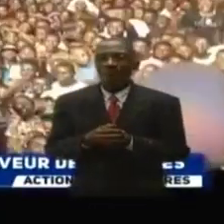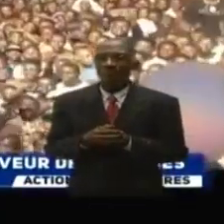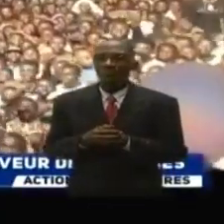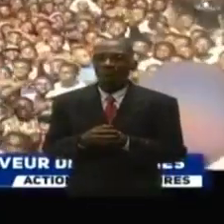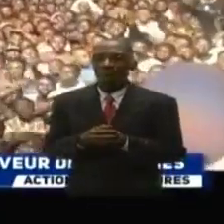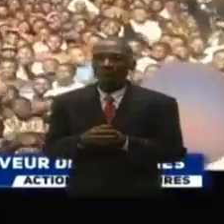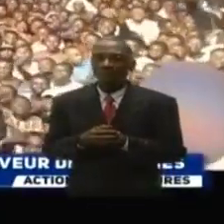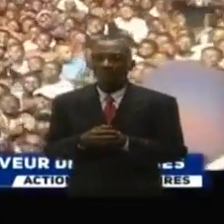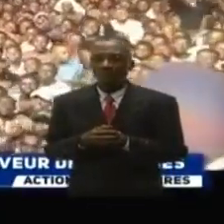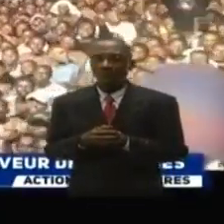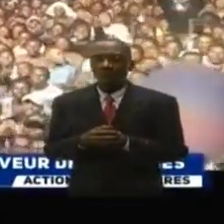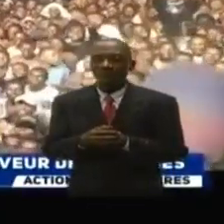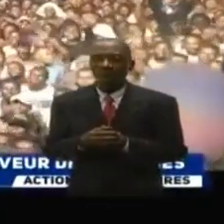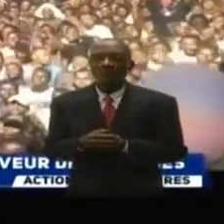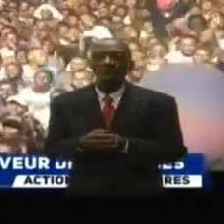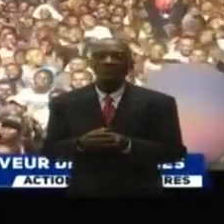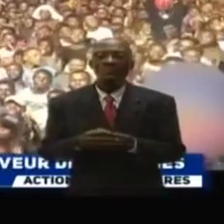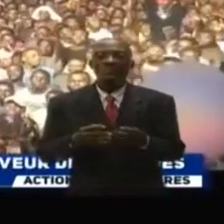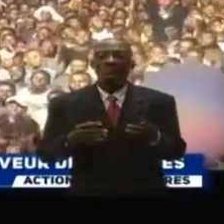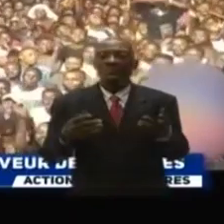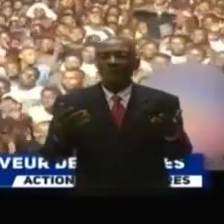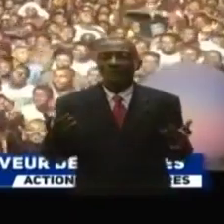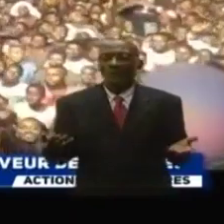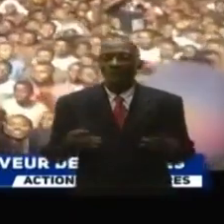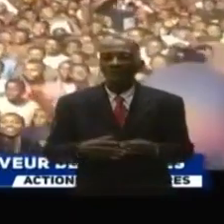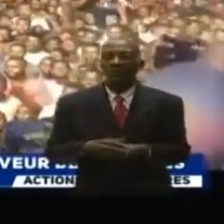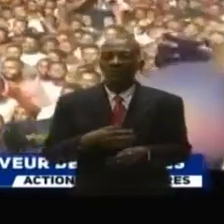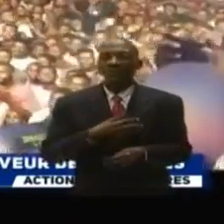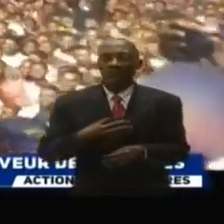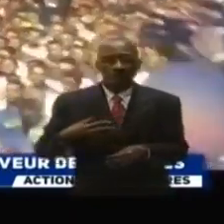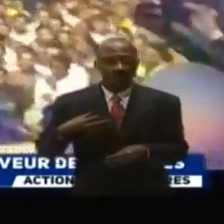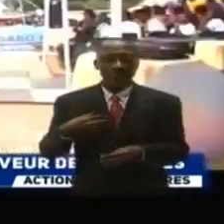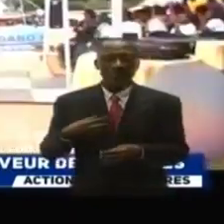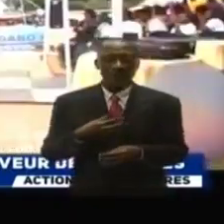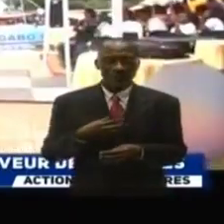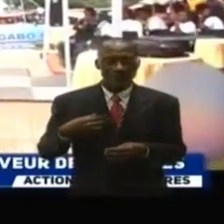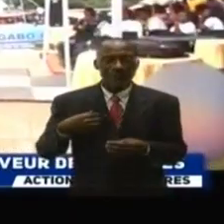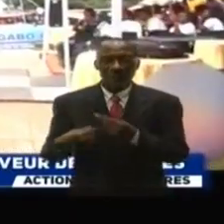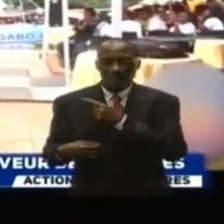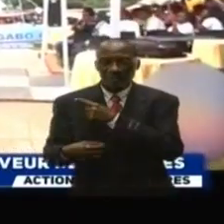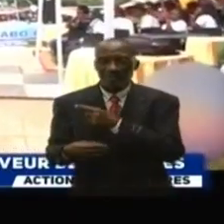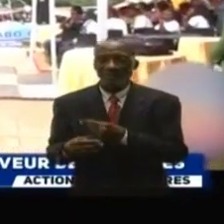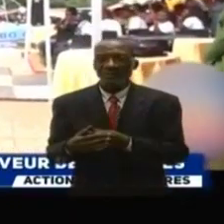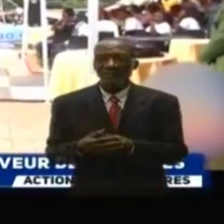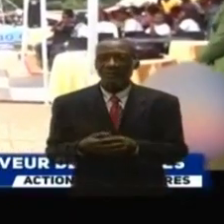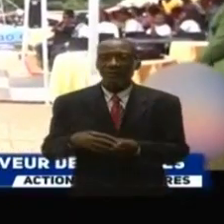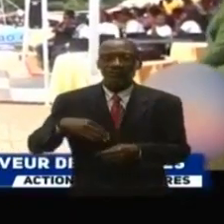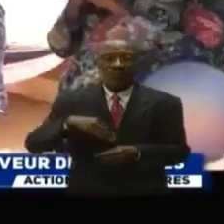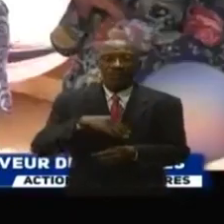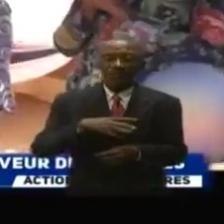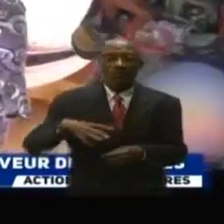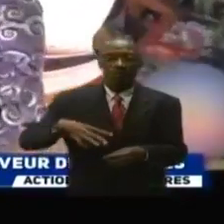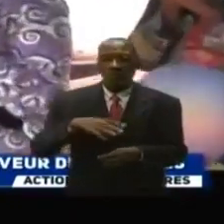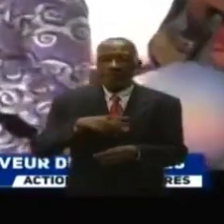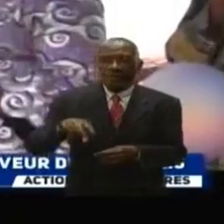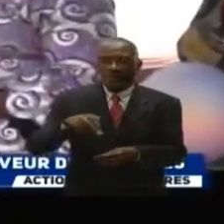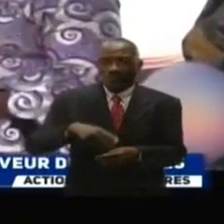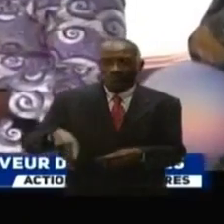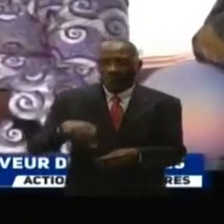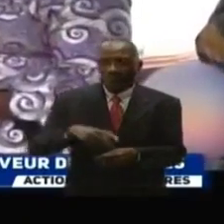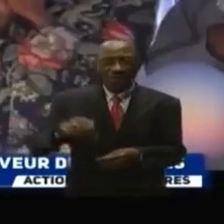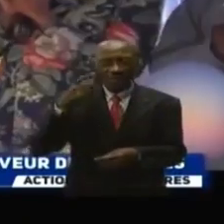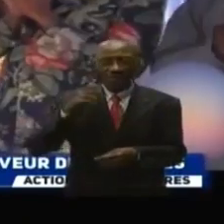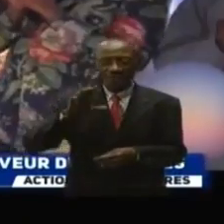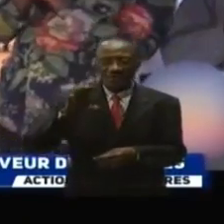pour détourner la jeunesse de toute forme de violence. Madame Grâce Ngabo, membre du comité provincial de